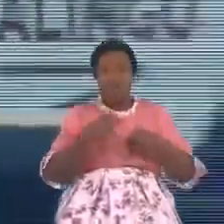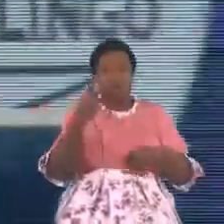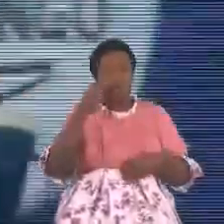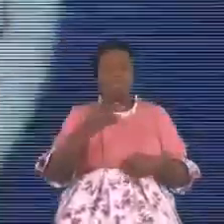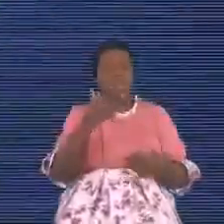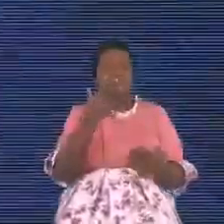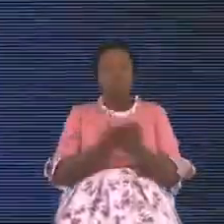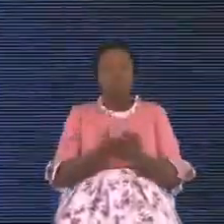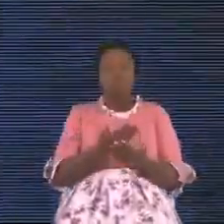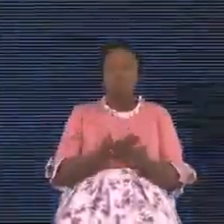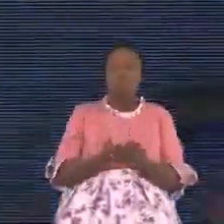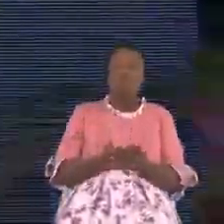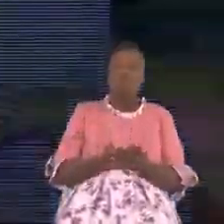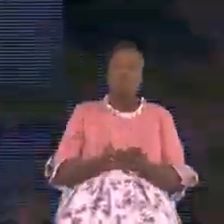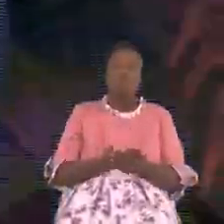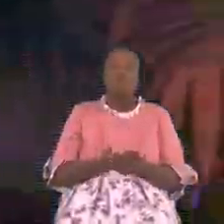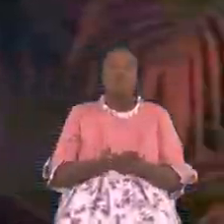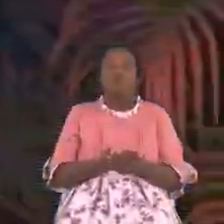ịhụwo nke ọma.